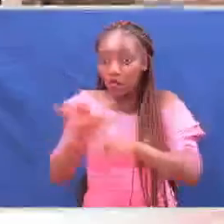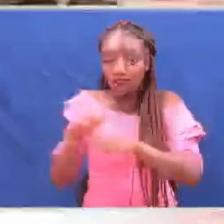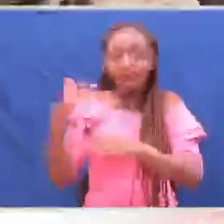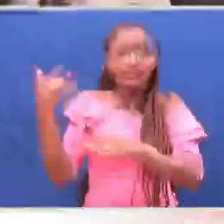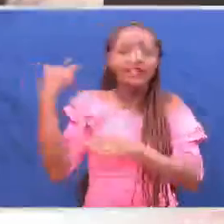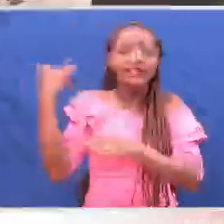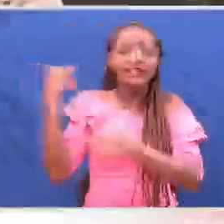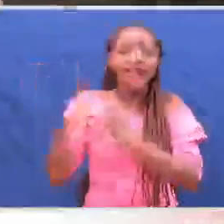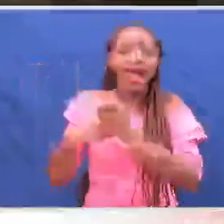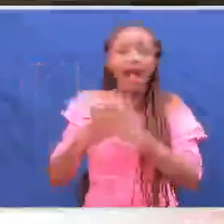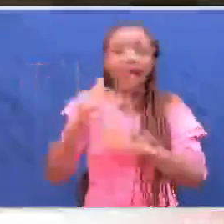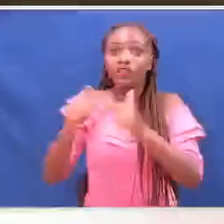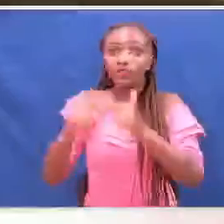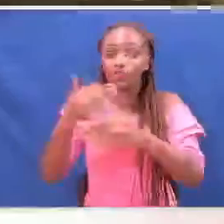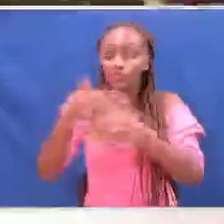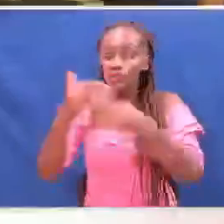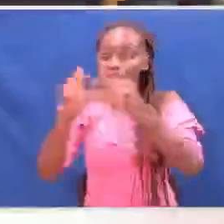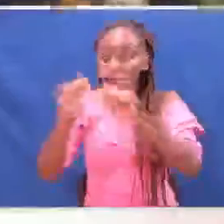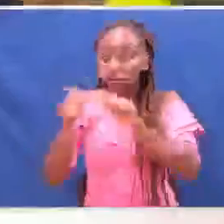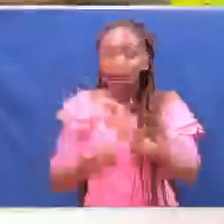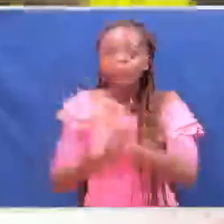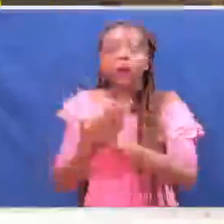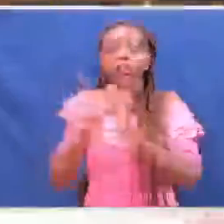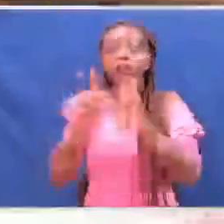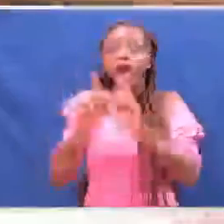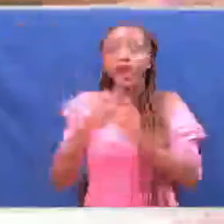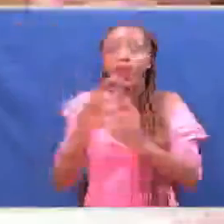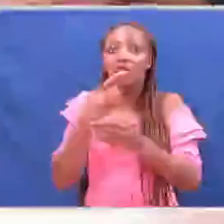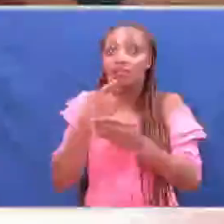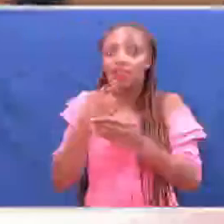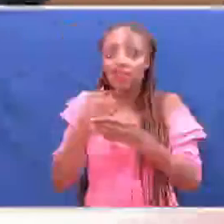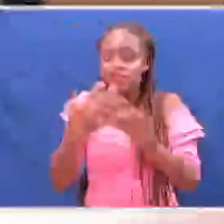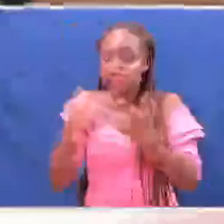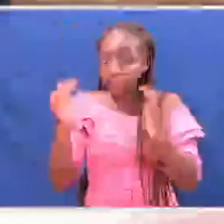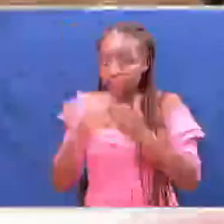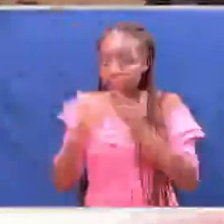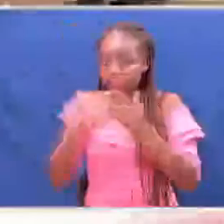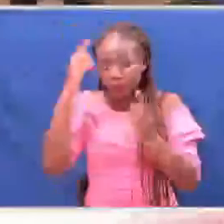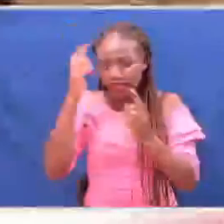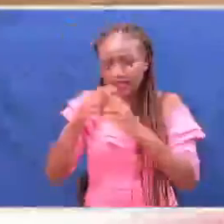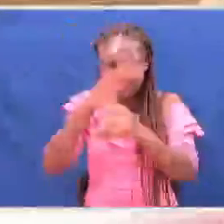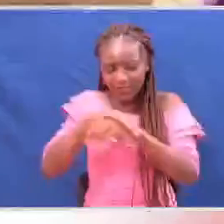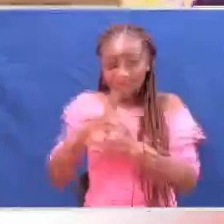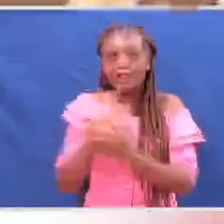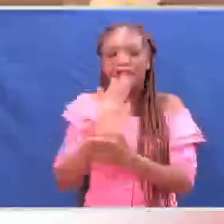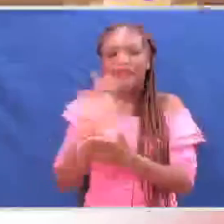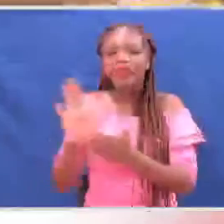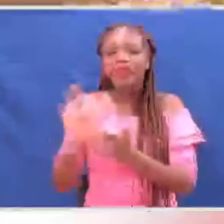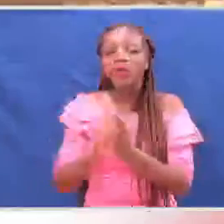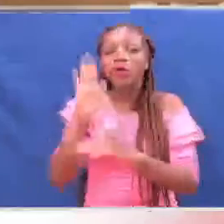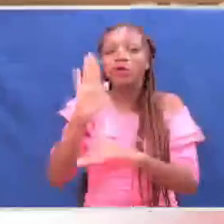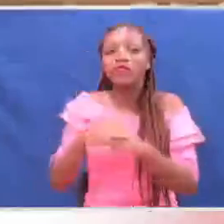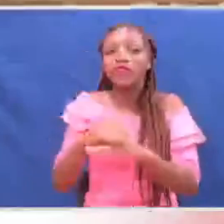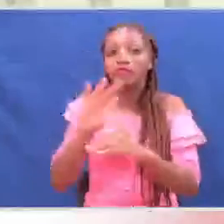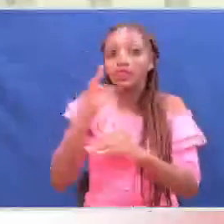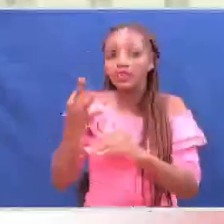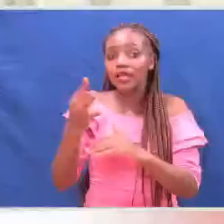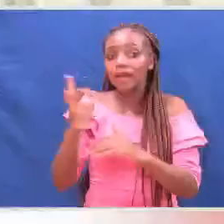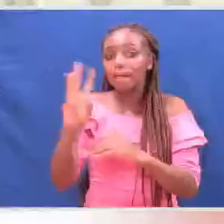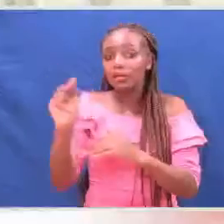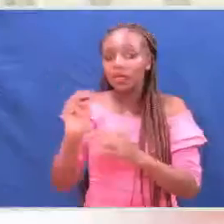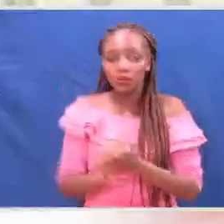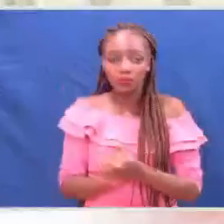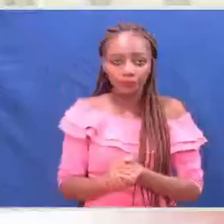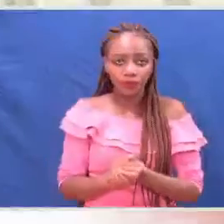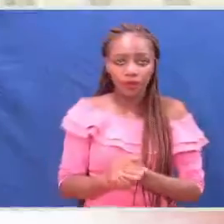jana, na kuendelea kushika doria leo asubuhi na kuhakikisha shughuli zimesitishwa hadi walipe pesa zao ambazo ni zaidi ya milioni 3.